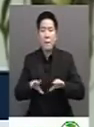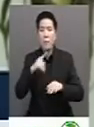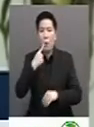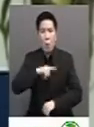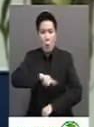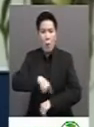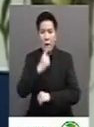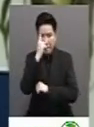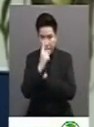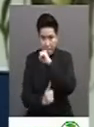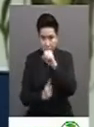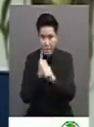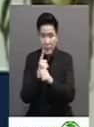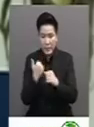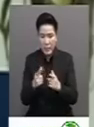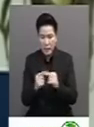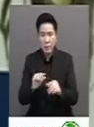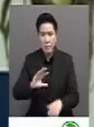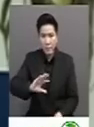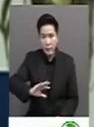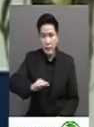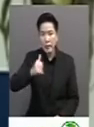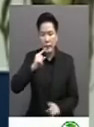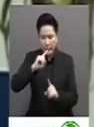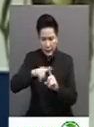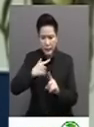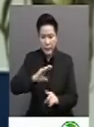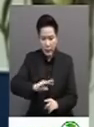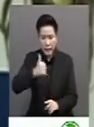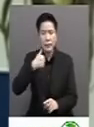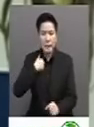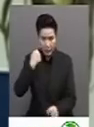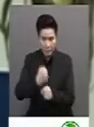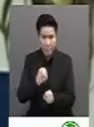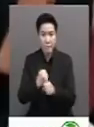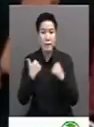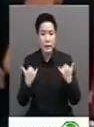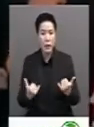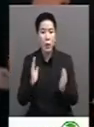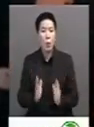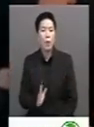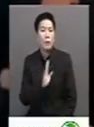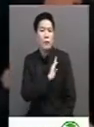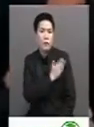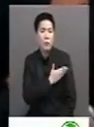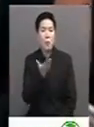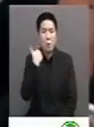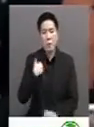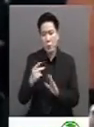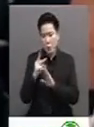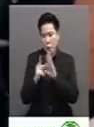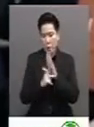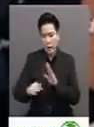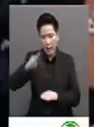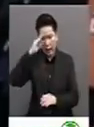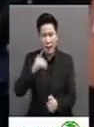วลานาน1ปีแล้วสถานการณ์อาจจะดีขึ้นภายใน1เดือนเขาก็ยินดีจะทำค่ะซึ่งชาวฟิลิปปินส์นั้นเคยผ่านการใช้กฎอัยการศึก